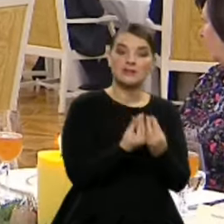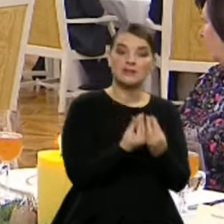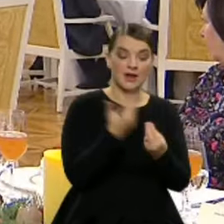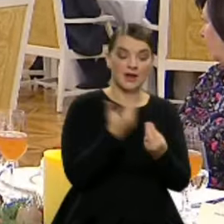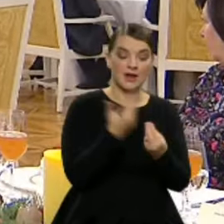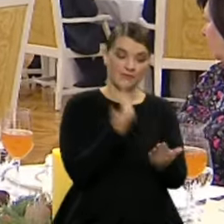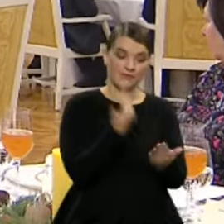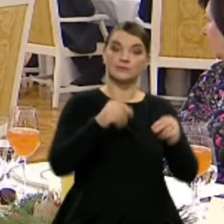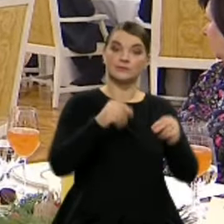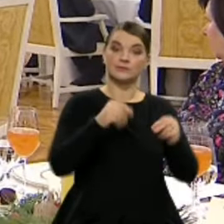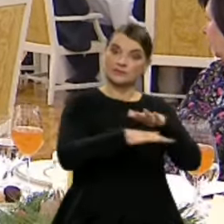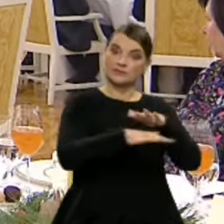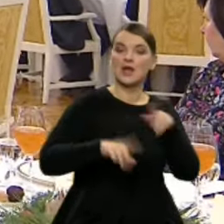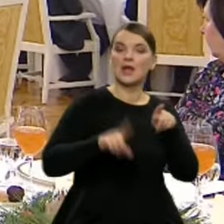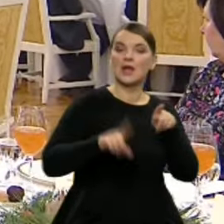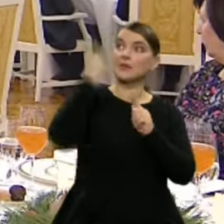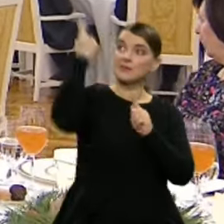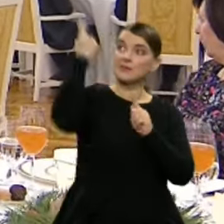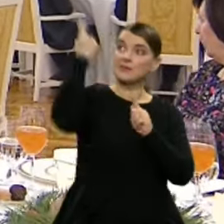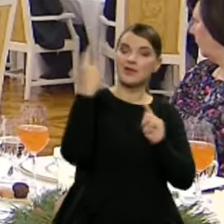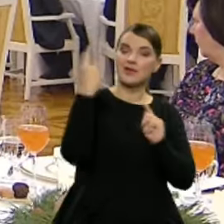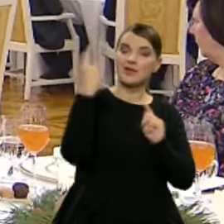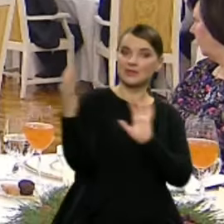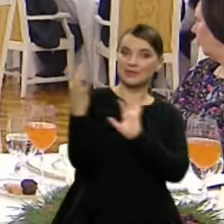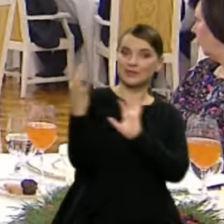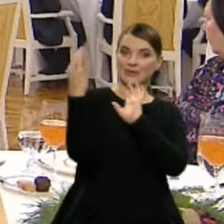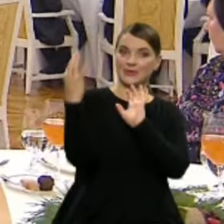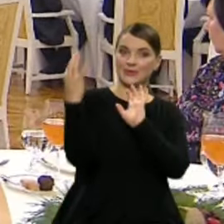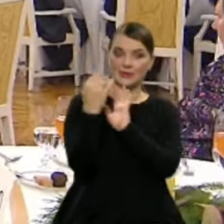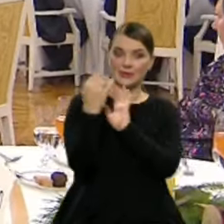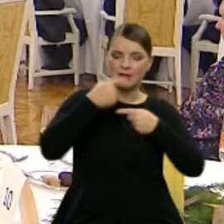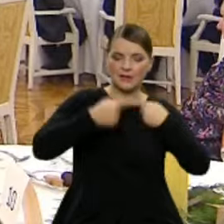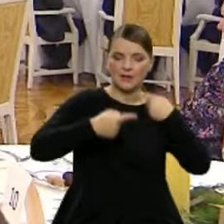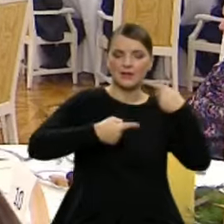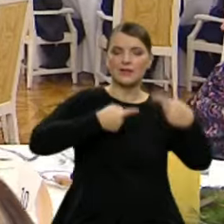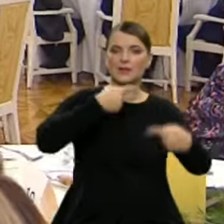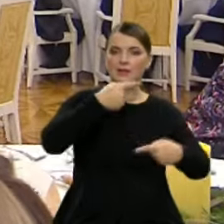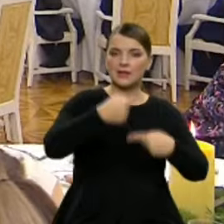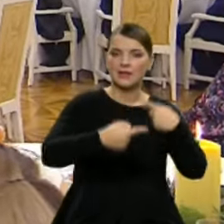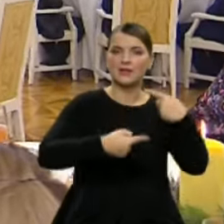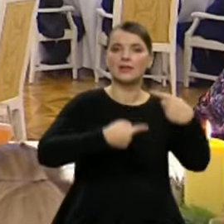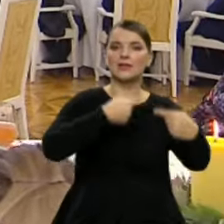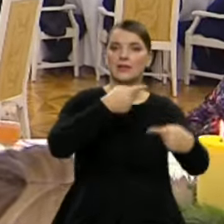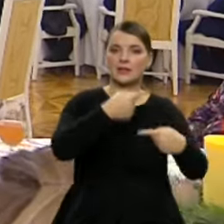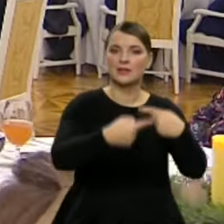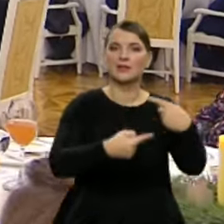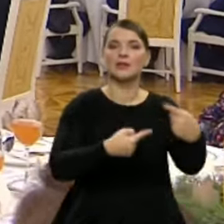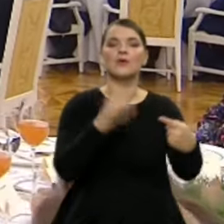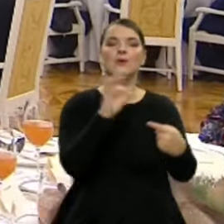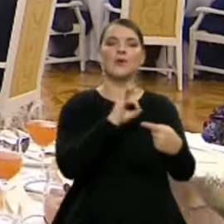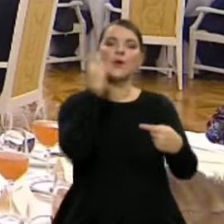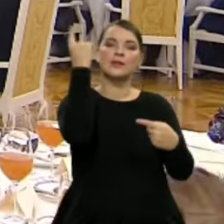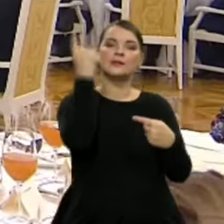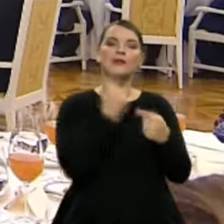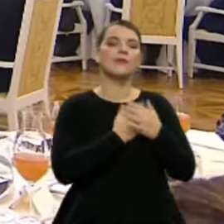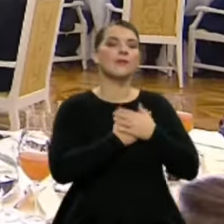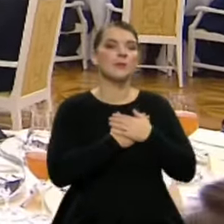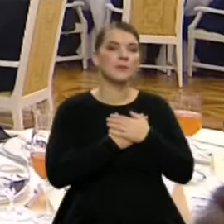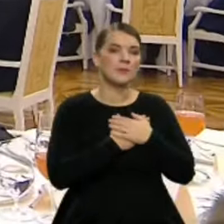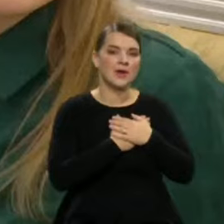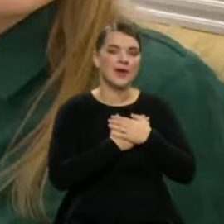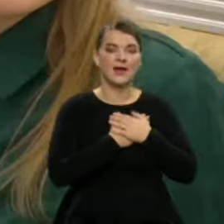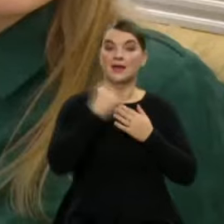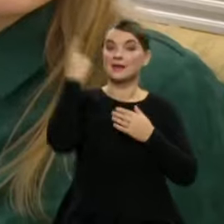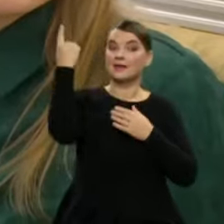atvaizdas. Iš kartos į kartą ji perdoda Dievo užmojį. Per kartas jis kleidžia Dievo meilį ir jo žodį.